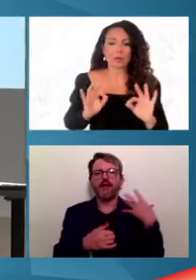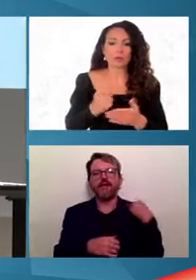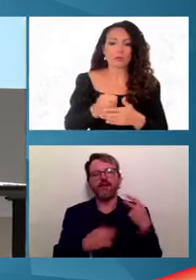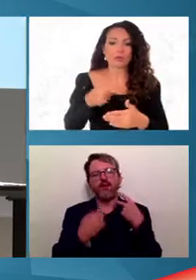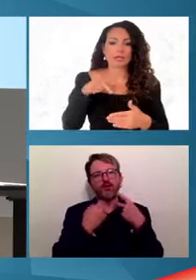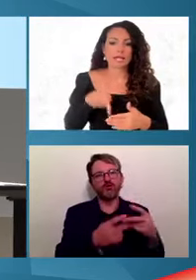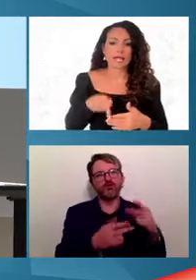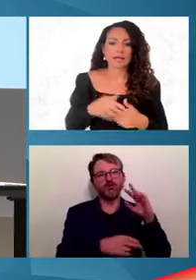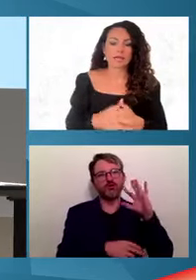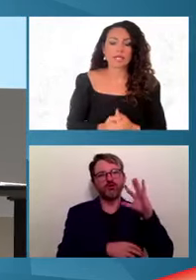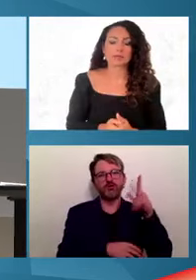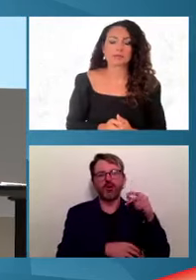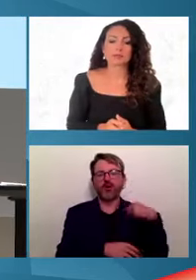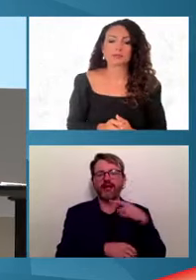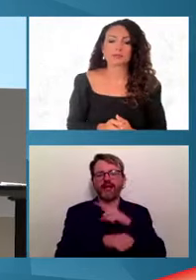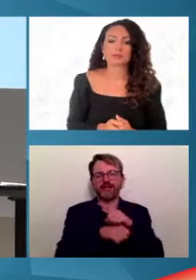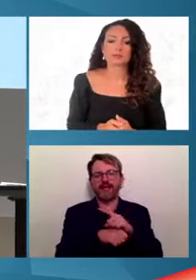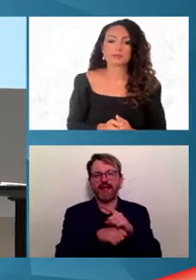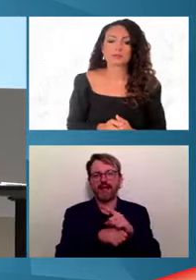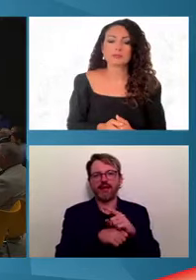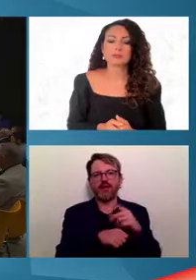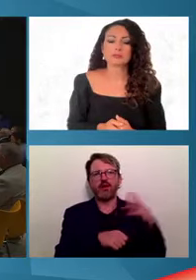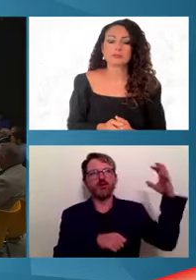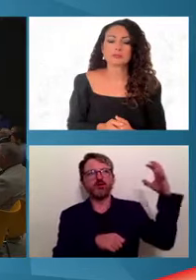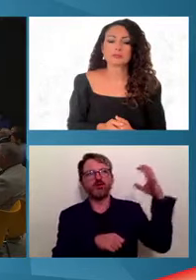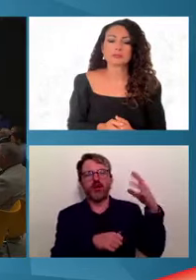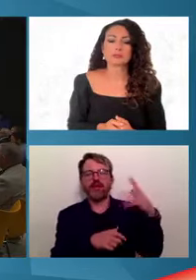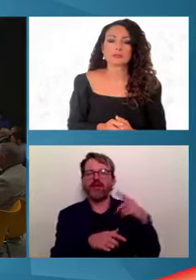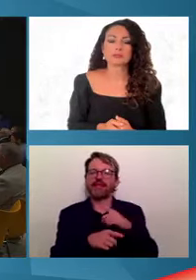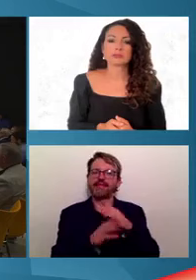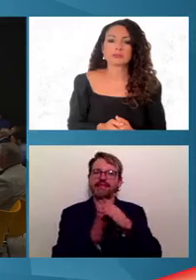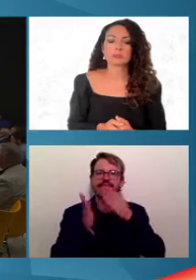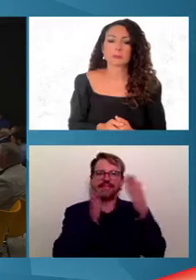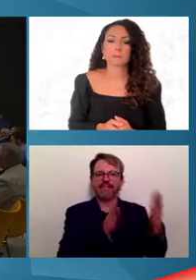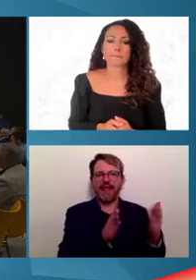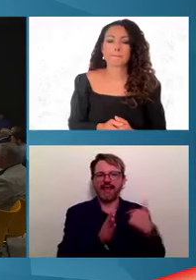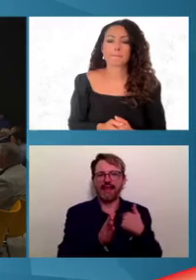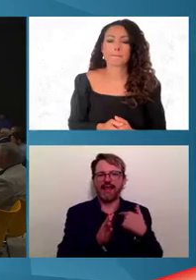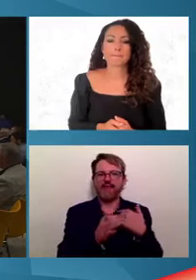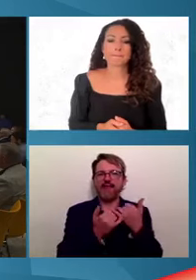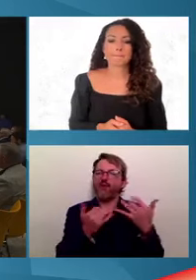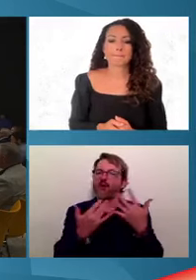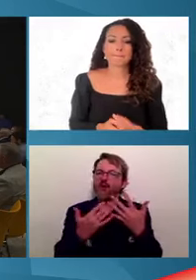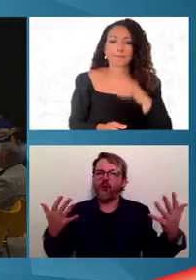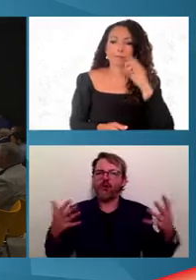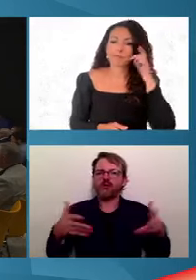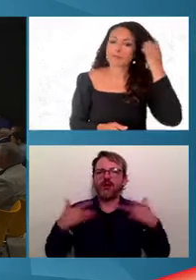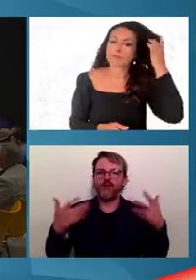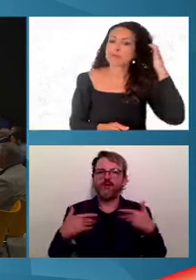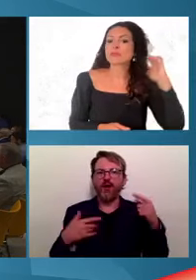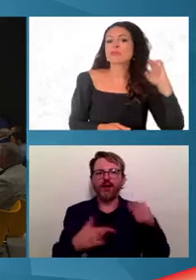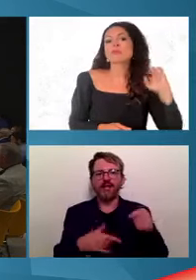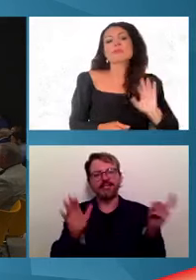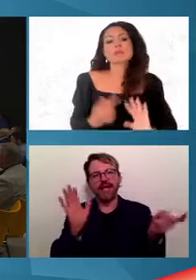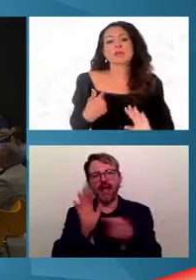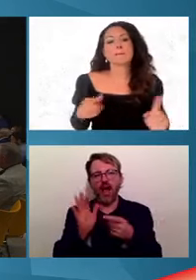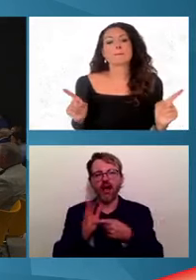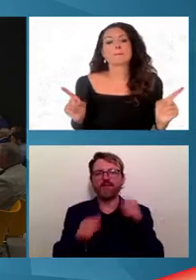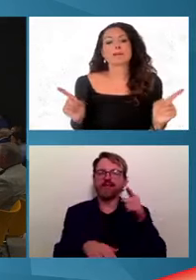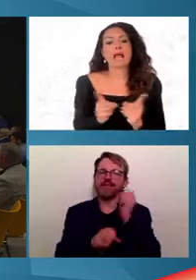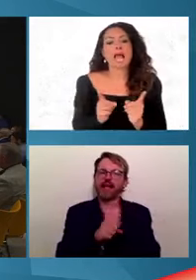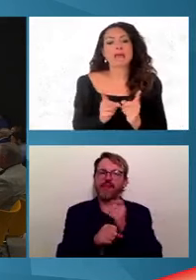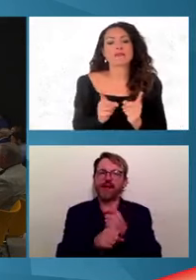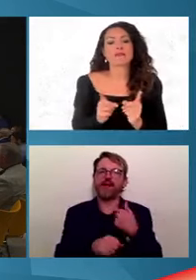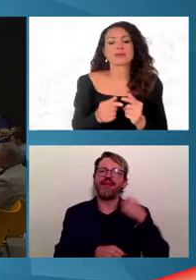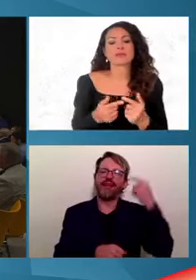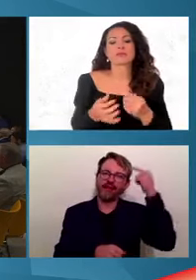gelandet. Es macht mir ganz große Freude, diese Herausforderung, diese Arbeit. Ich glaube schon, und ich habe ein